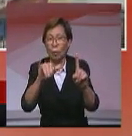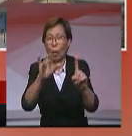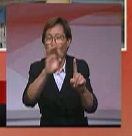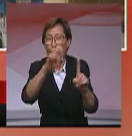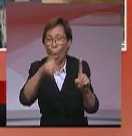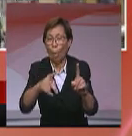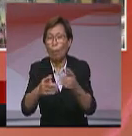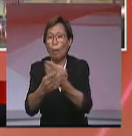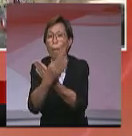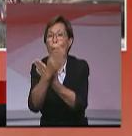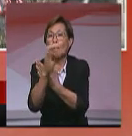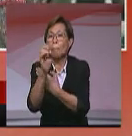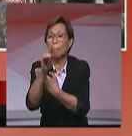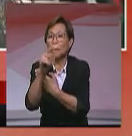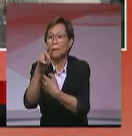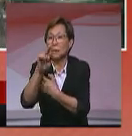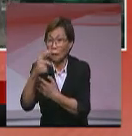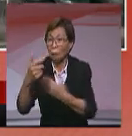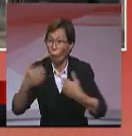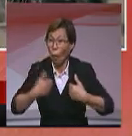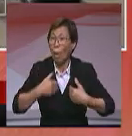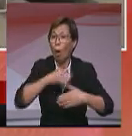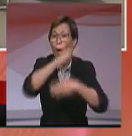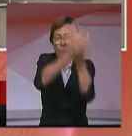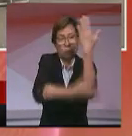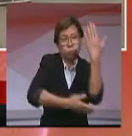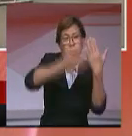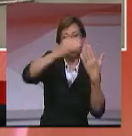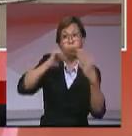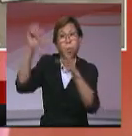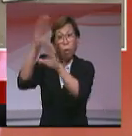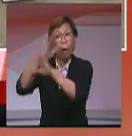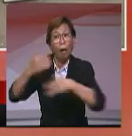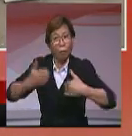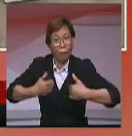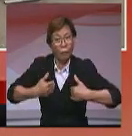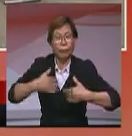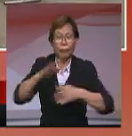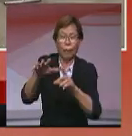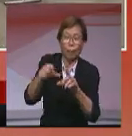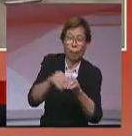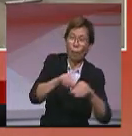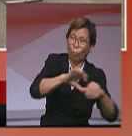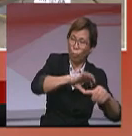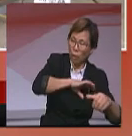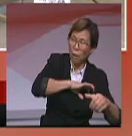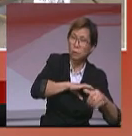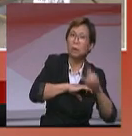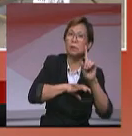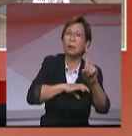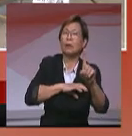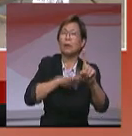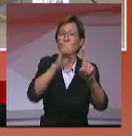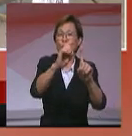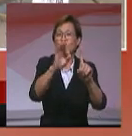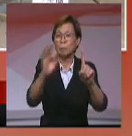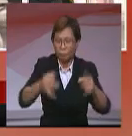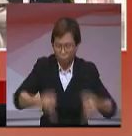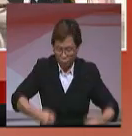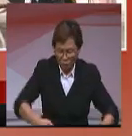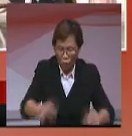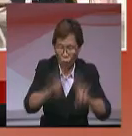juga dilakukan di seluruh negara, yang melibatkan PDRM sebanyak 109 sekatan jalan